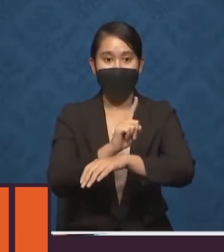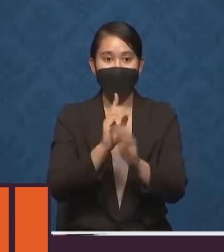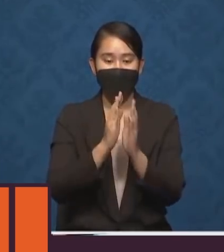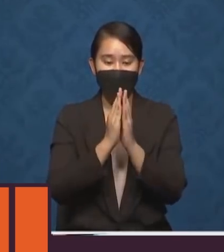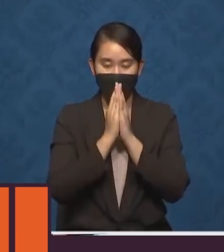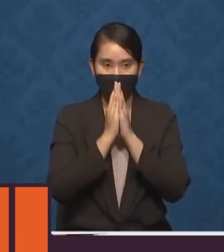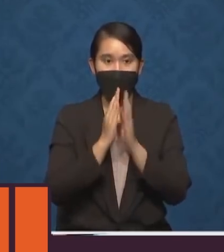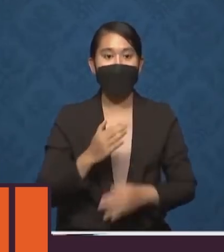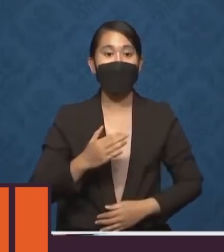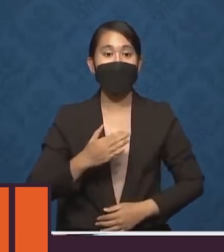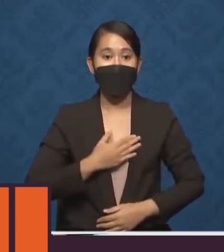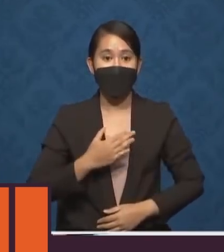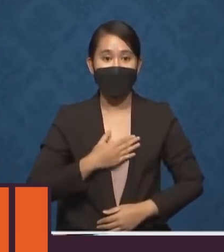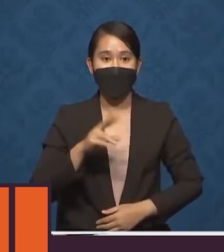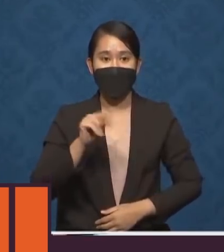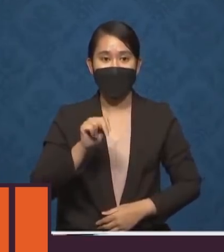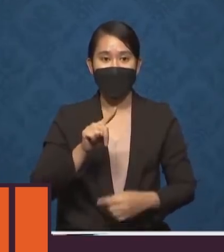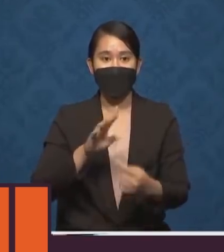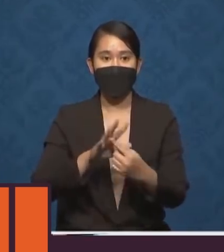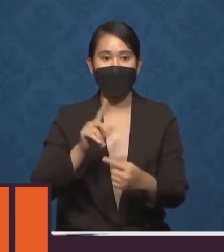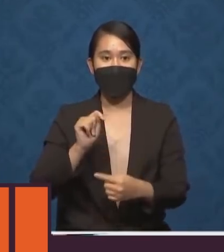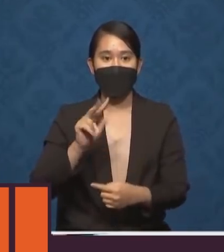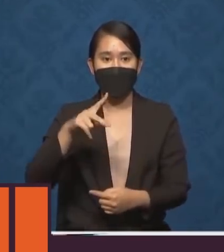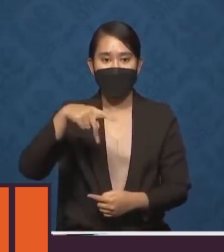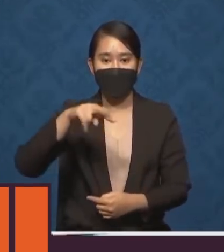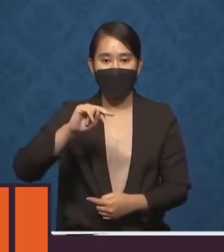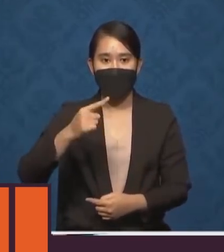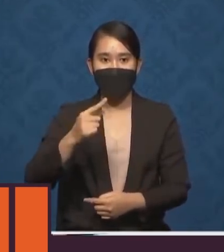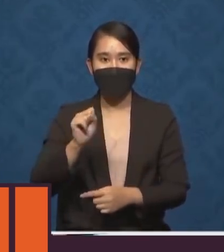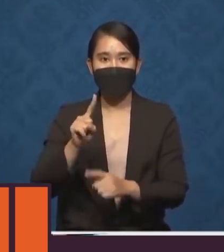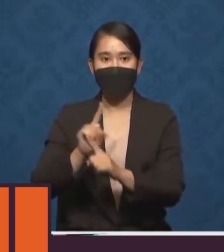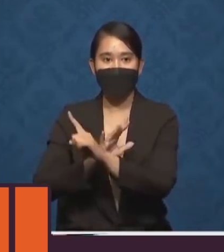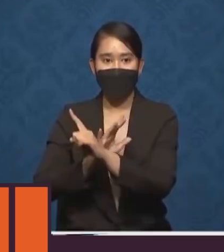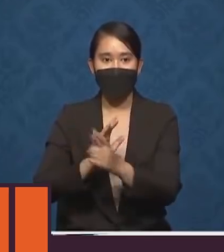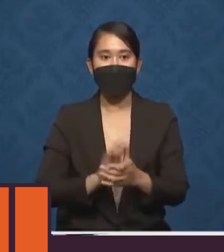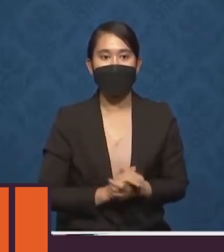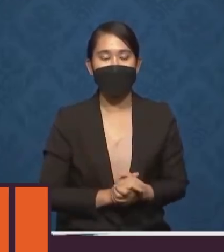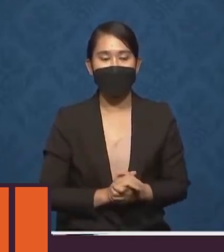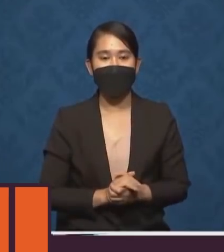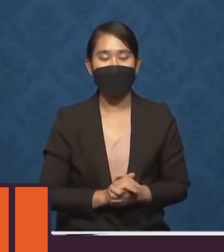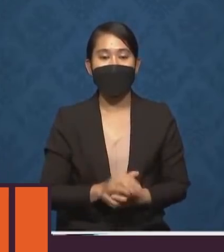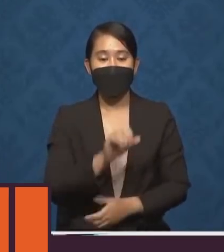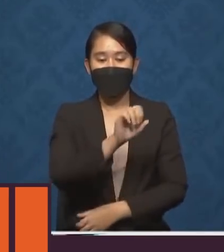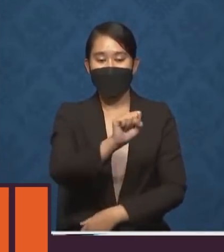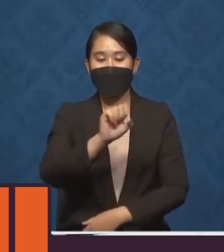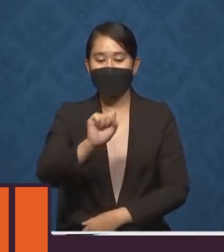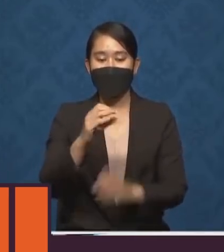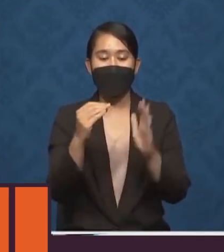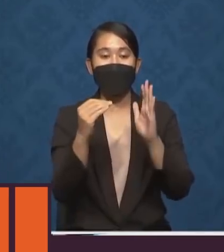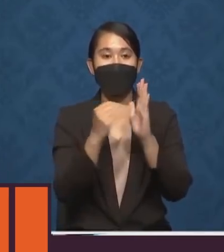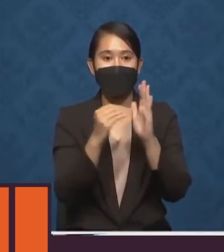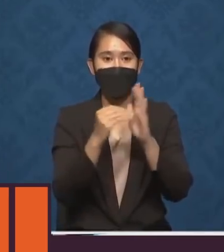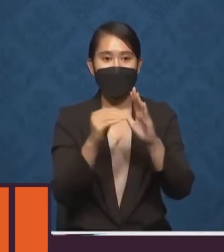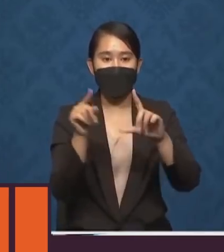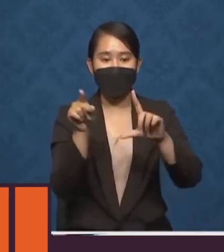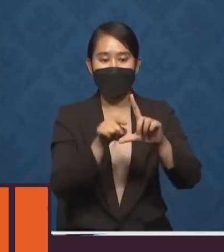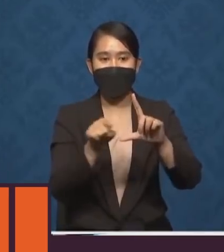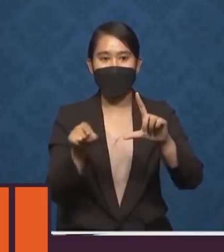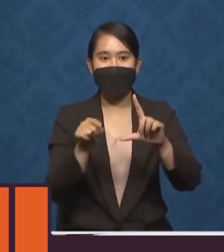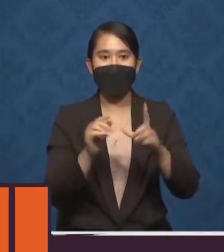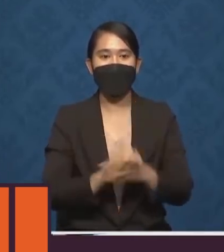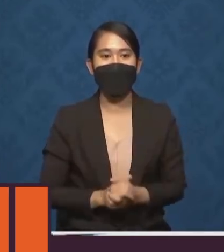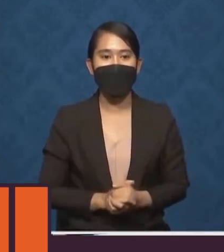ราษฎรที่เคารพผมนายณัฐพงษ์เรืองปัญญาวุฒิผู้แทนราษฎรชาวบางแคกรุงเทพฯพรรคอ้าวไก่ครับ